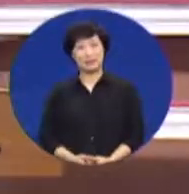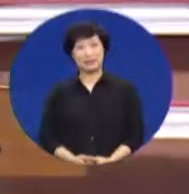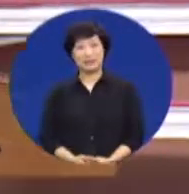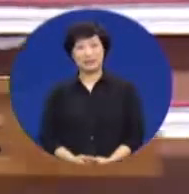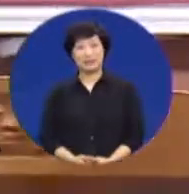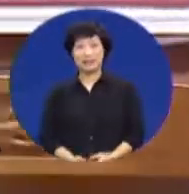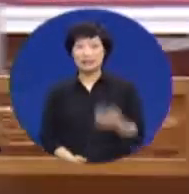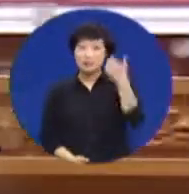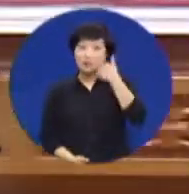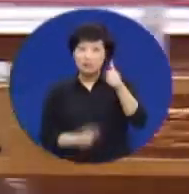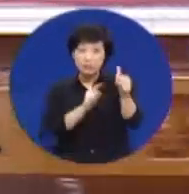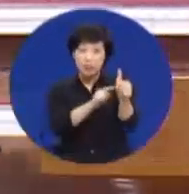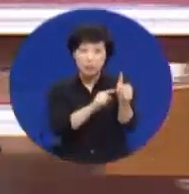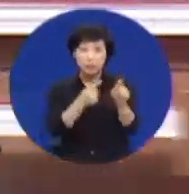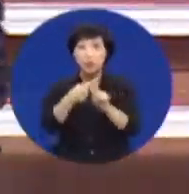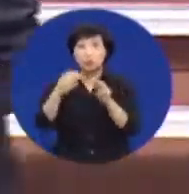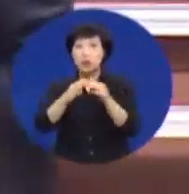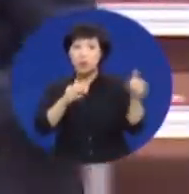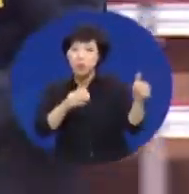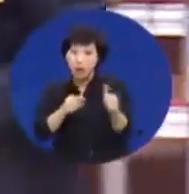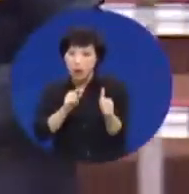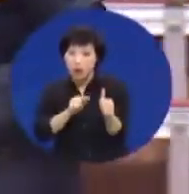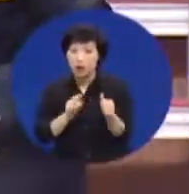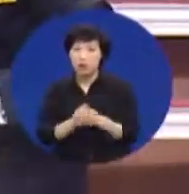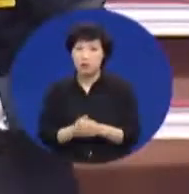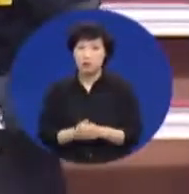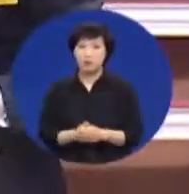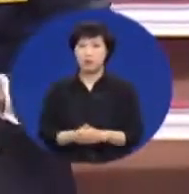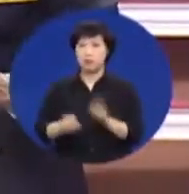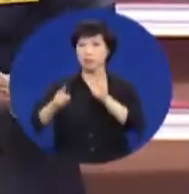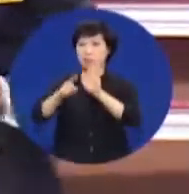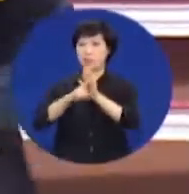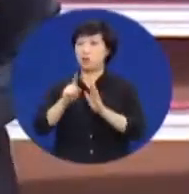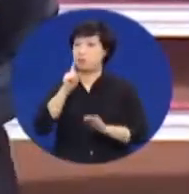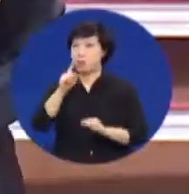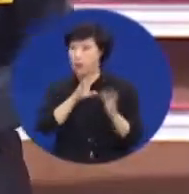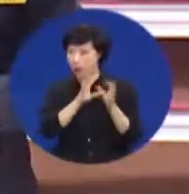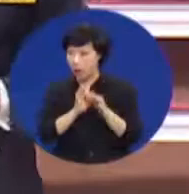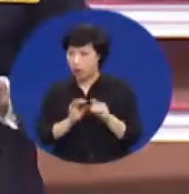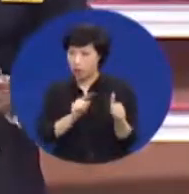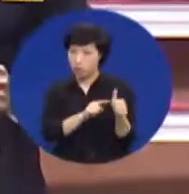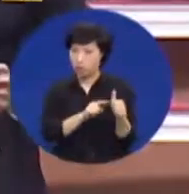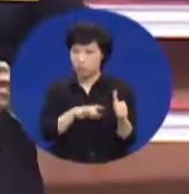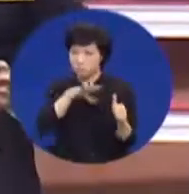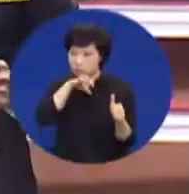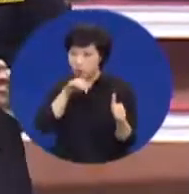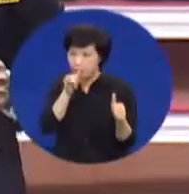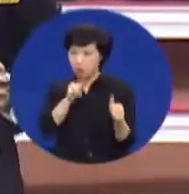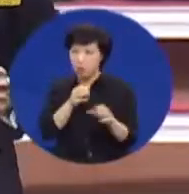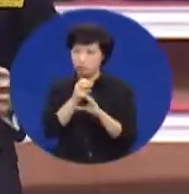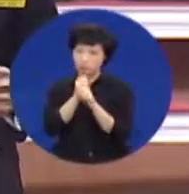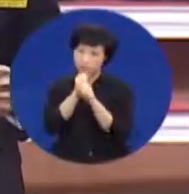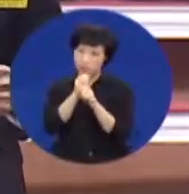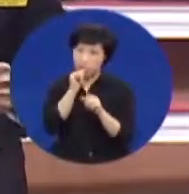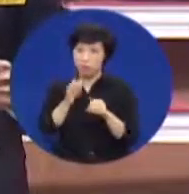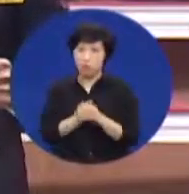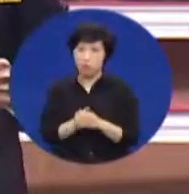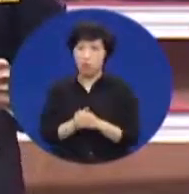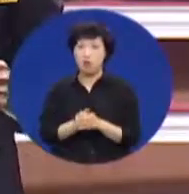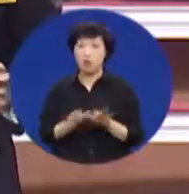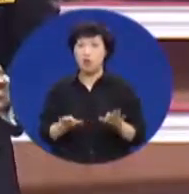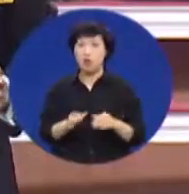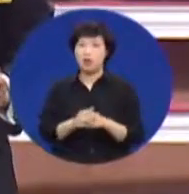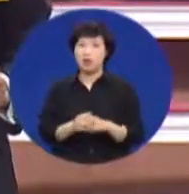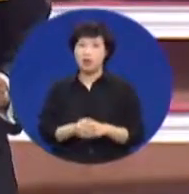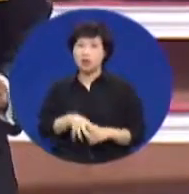그냥 어떤 사람은 교회 와서 부정적인 소리, 그냥 꾸짖는 소리,